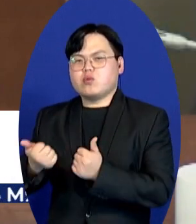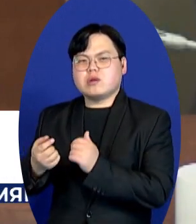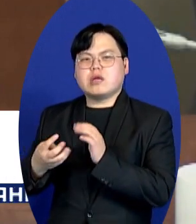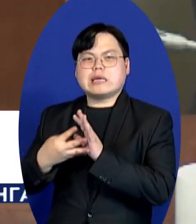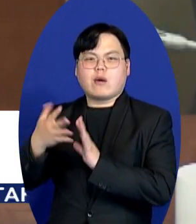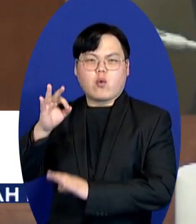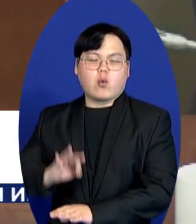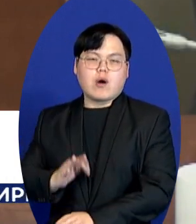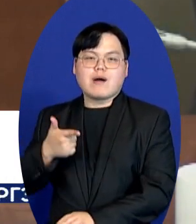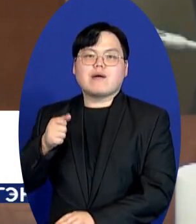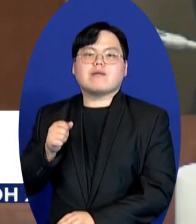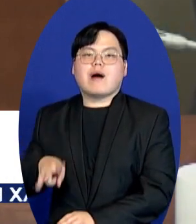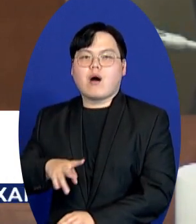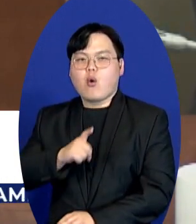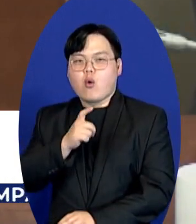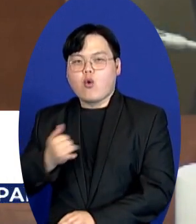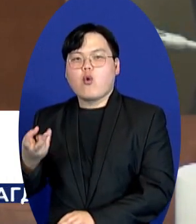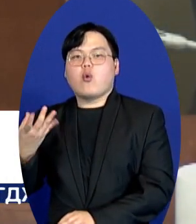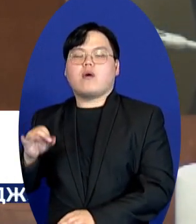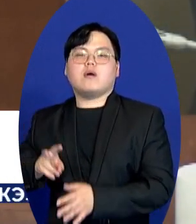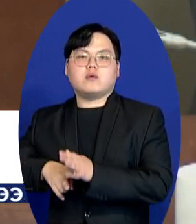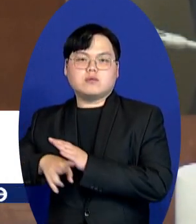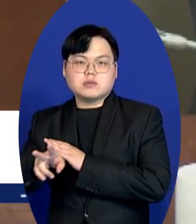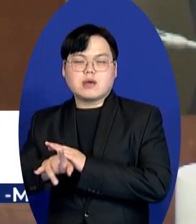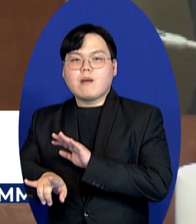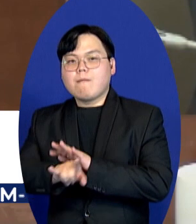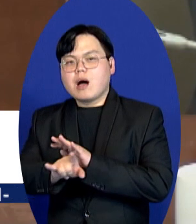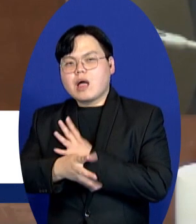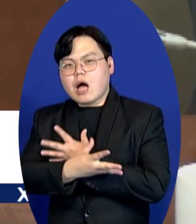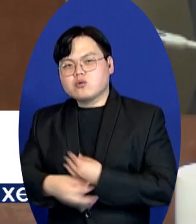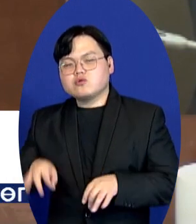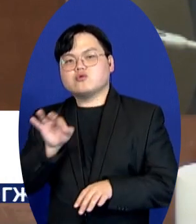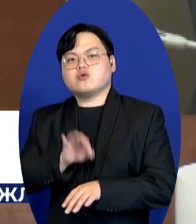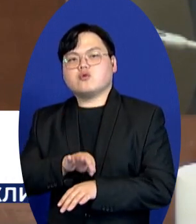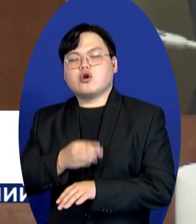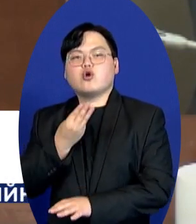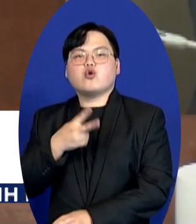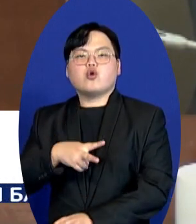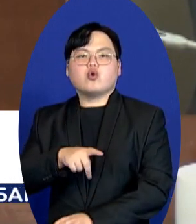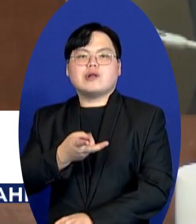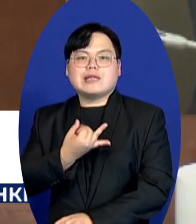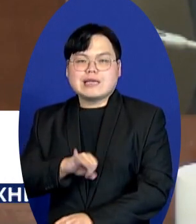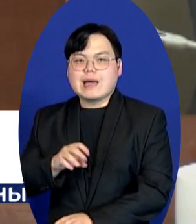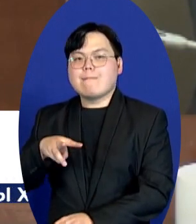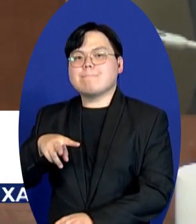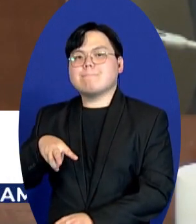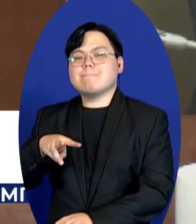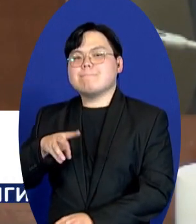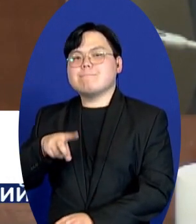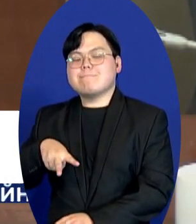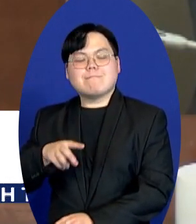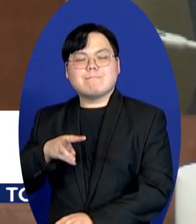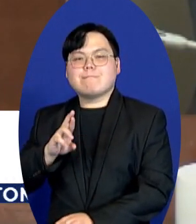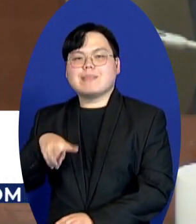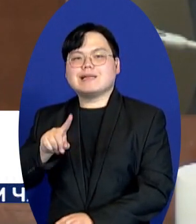л болчлоо. За дээрээс нь нэмээд энэ малын гоц халдварт өвчин шүлхээ мялцсан өвчин гарчихлаа.